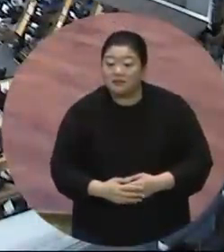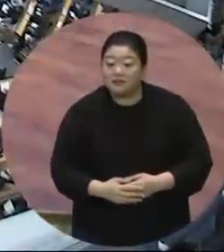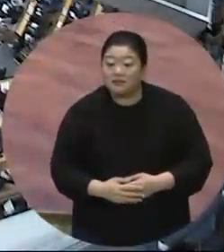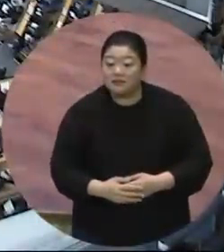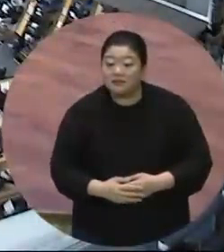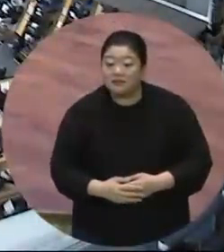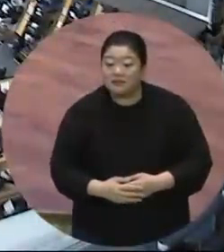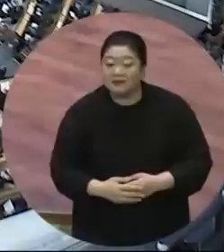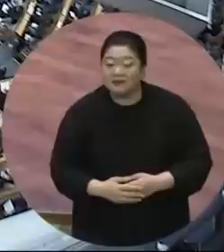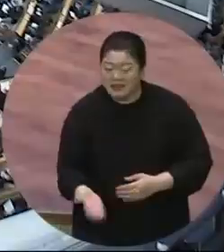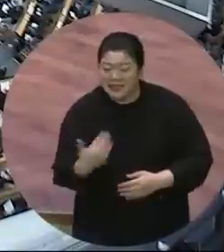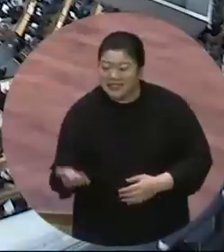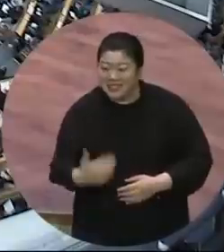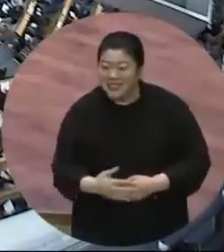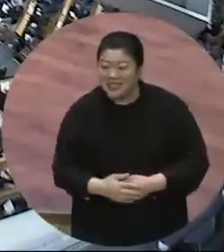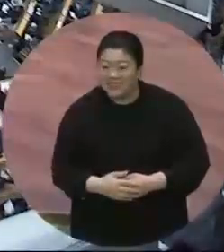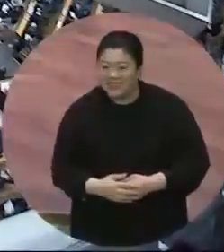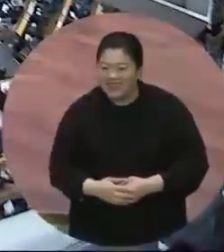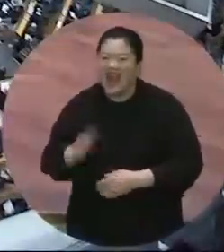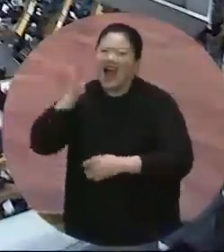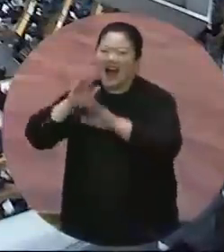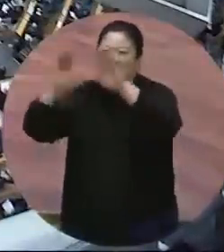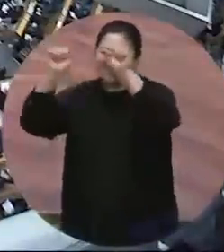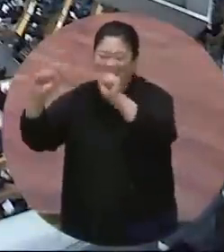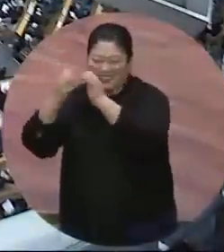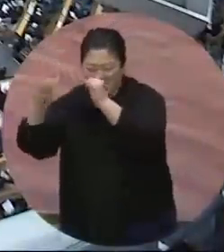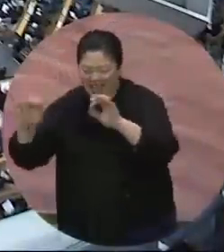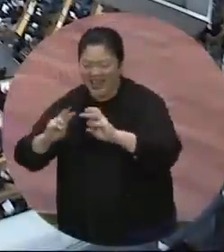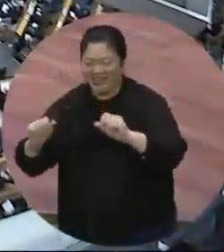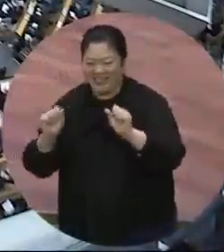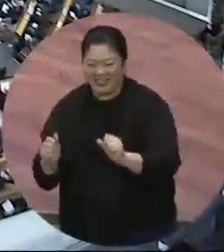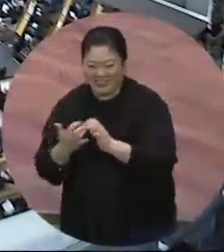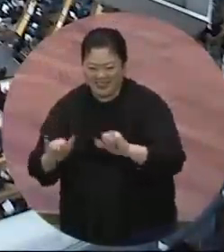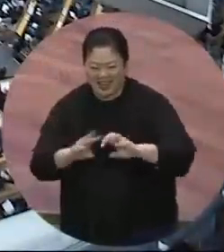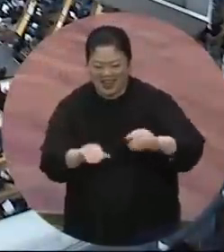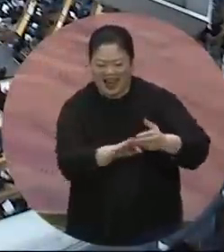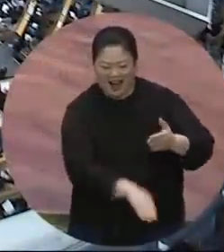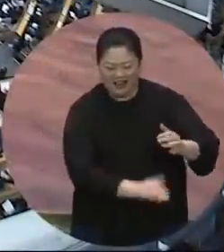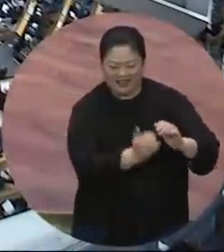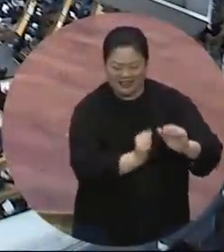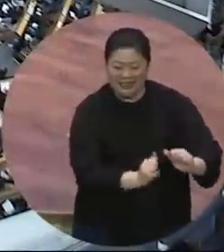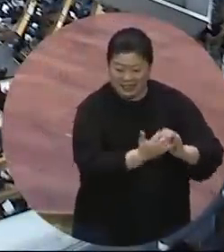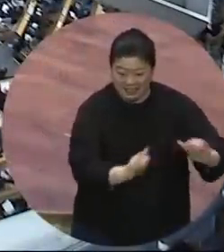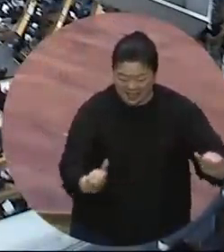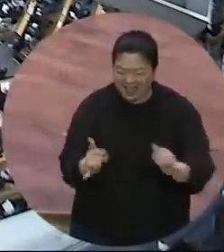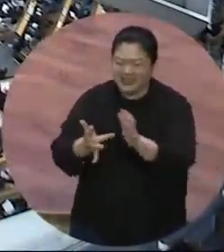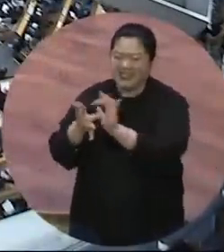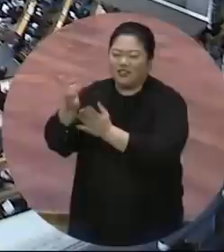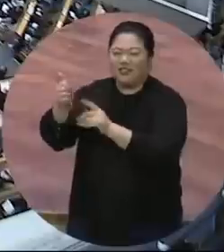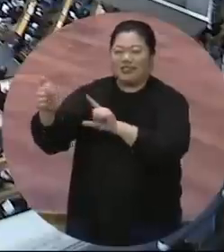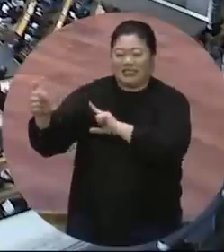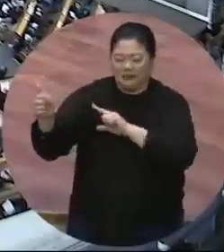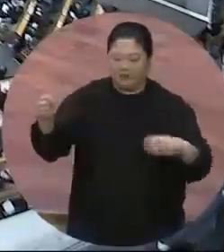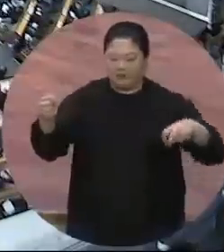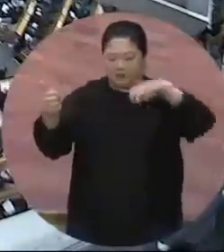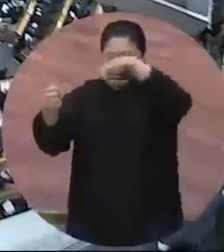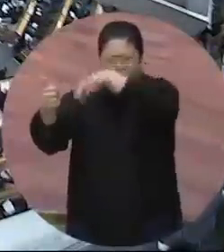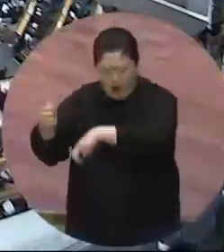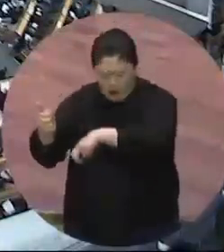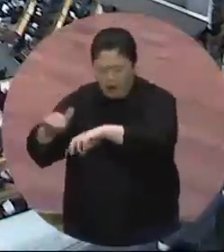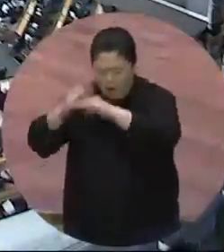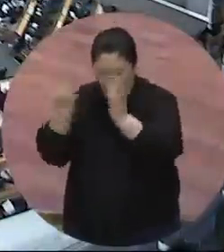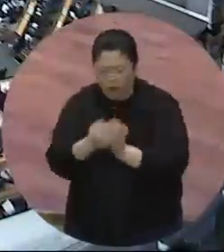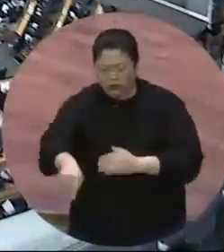있는 자들과 땅에 있는 자들로 모든 무릎을 예수 이름에 꿇게 하시고 모든 입으로 예수